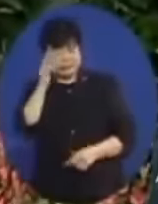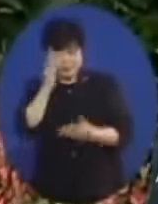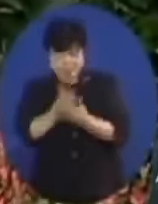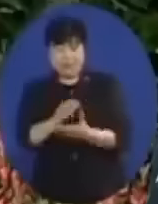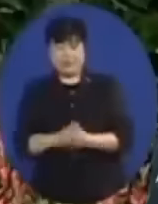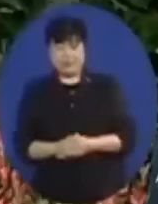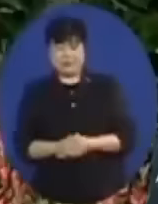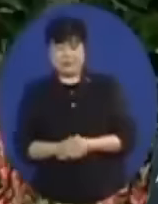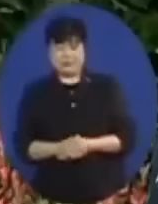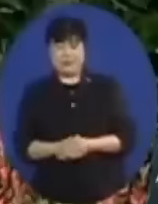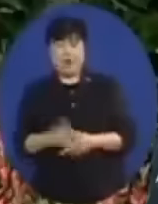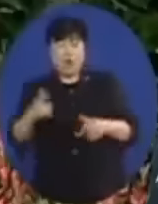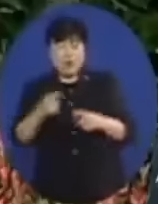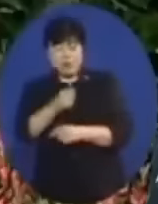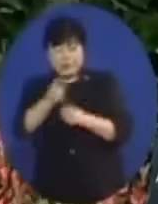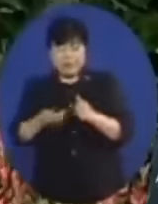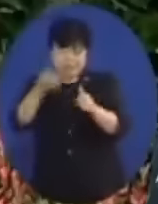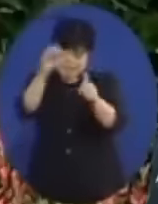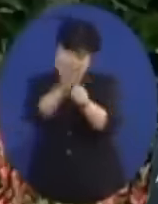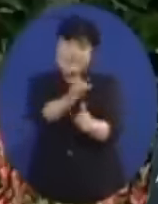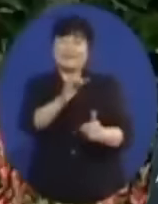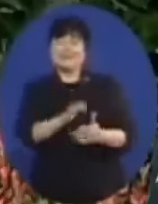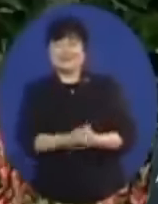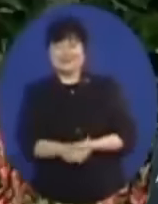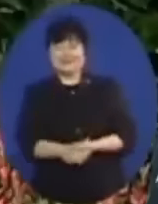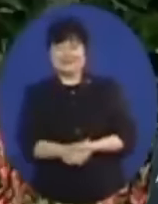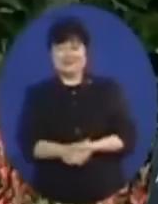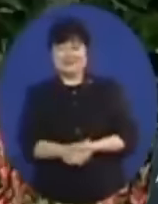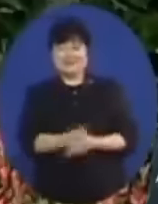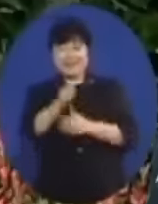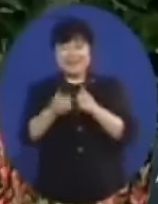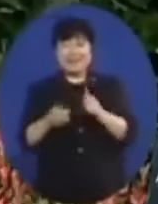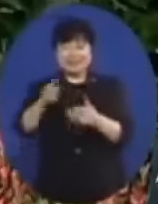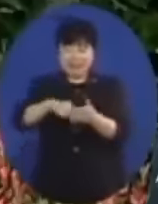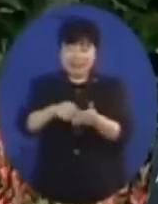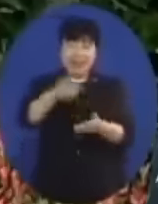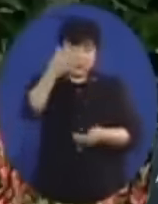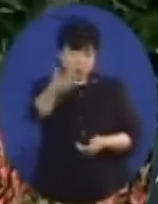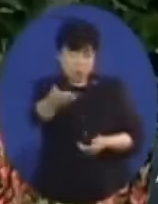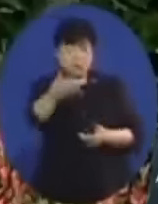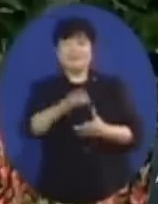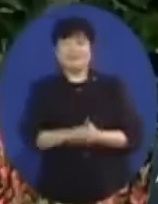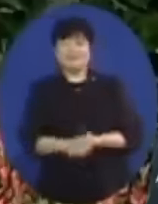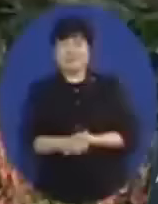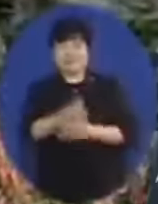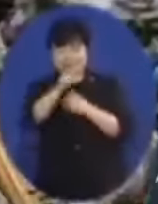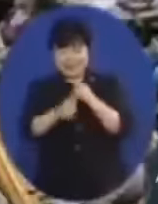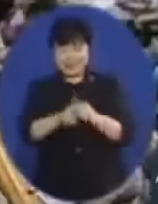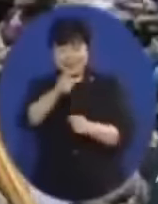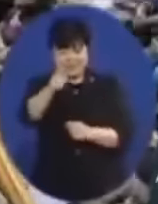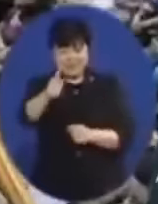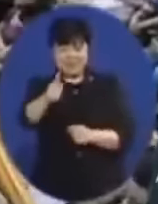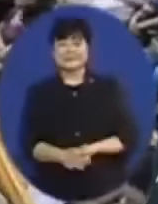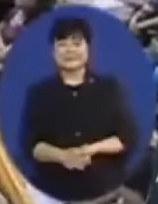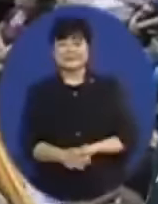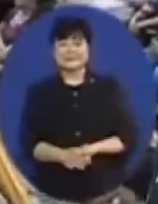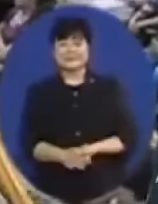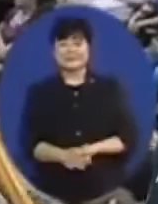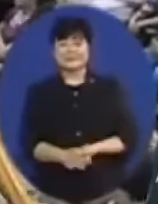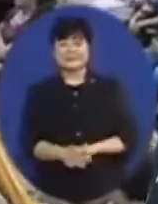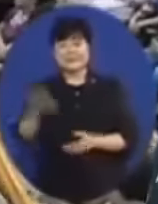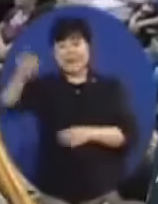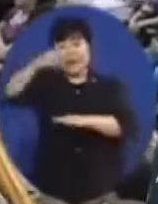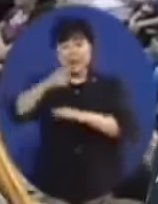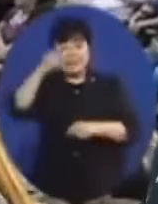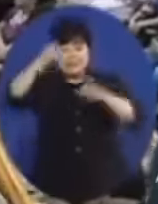고통당하지 마십시오. 원수는 하나님께 다 맡겨버리십시오. 하나님이 갚아주십시오. 하나님이 어떠한지 갚습니다.